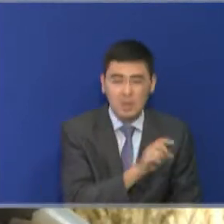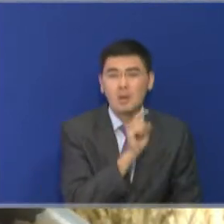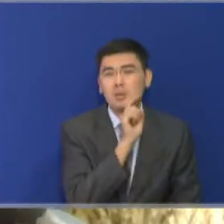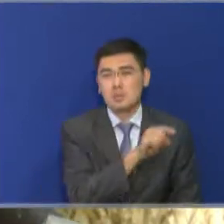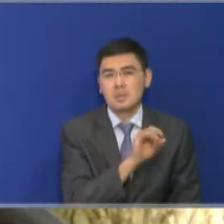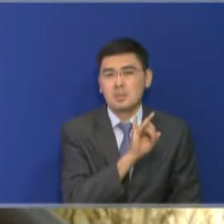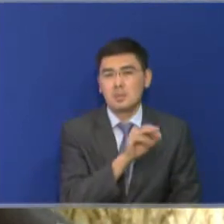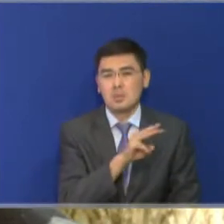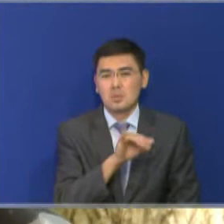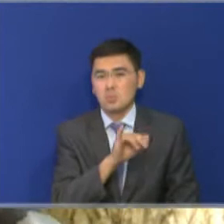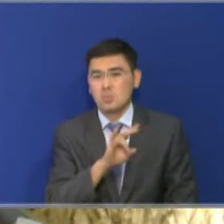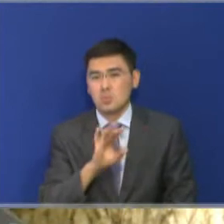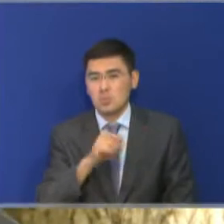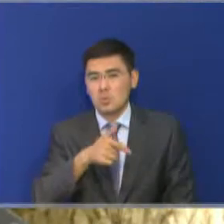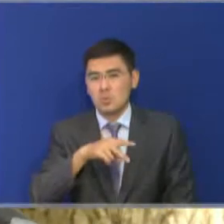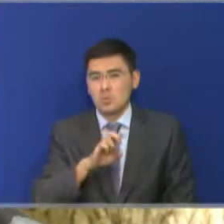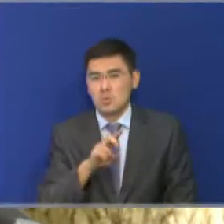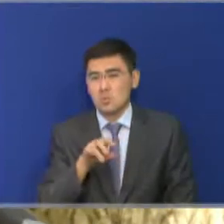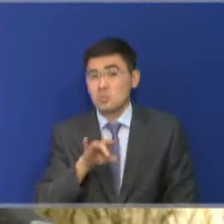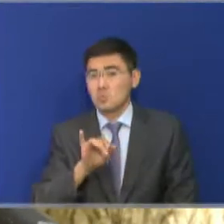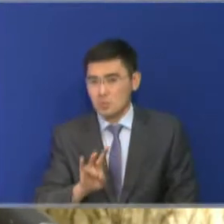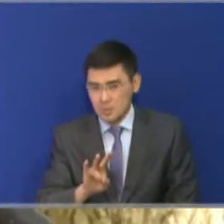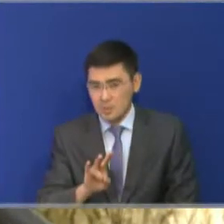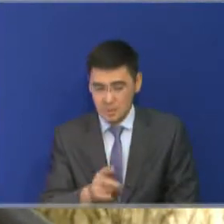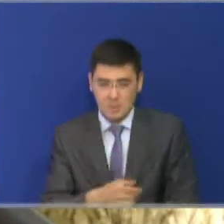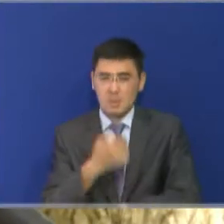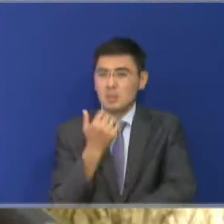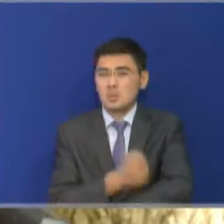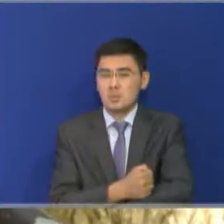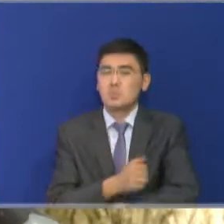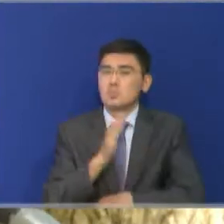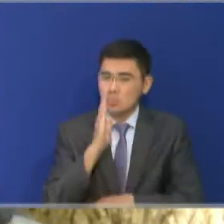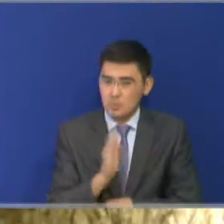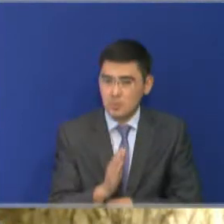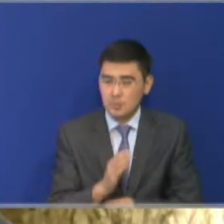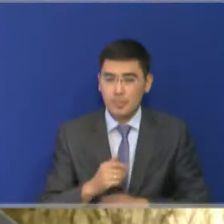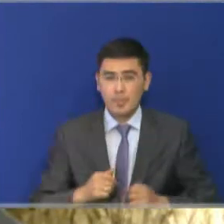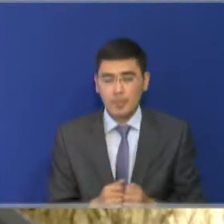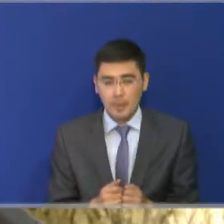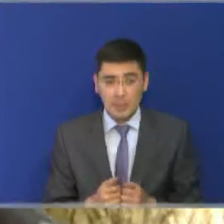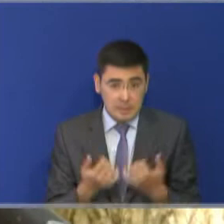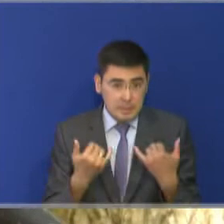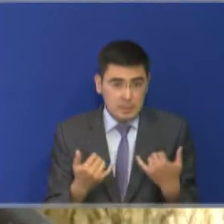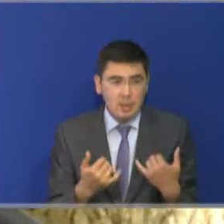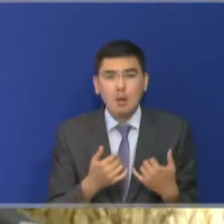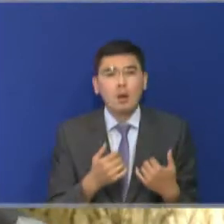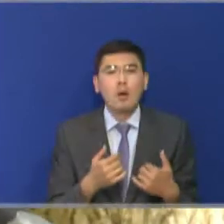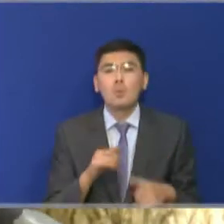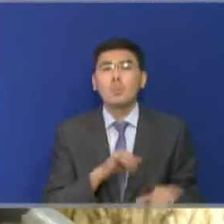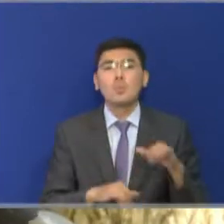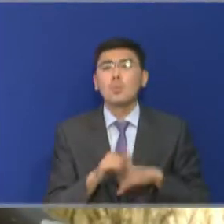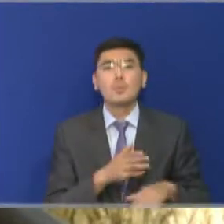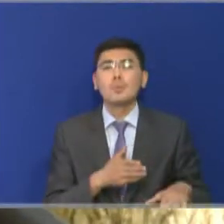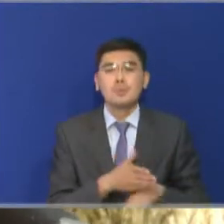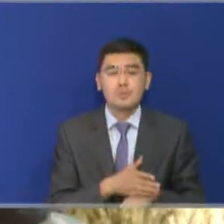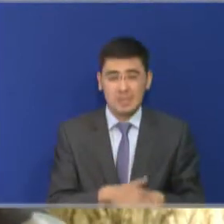көмекке жүгіну керек. Алайда біздің қалада иммуно алдын алу пункті бұрын ересектердің жұқпалы аурулар ауруханасында болған. Қазір балалардың